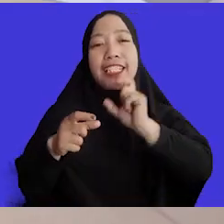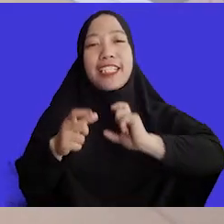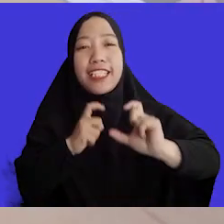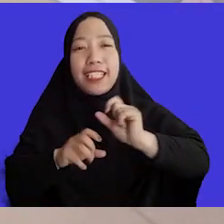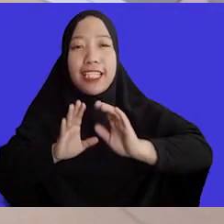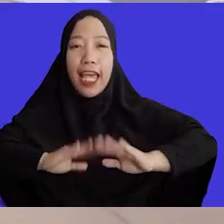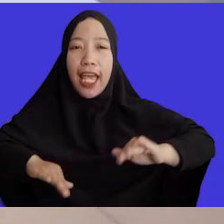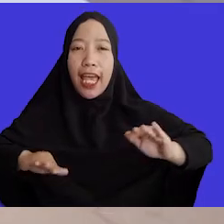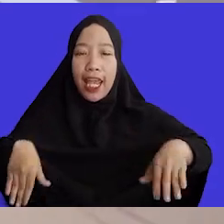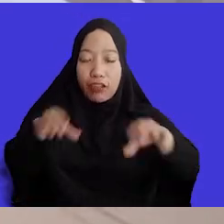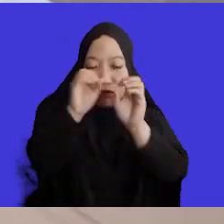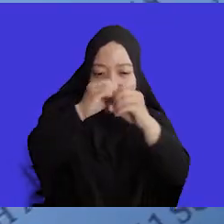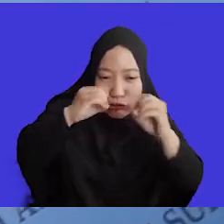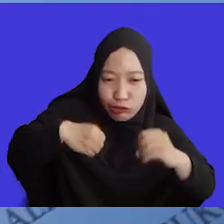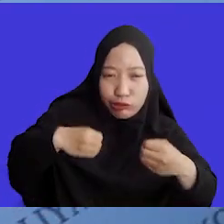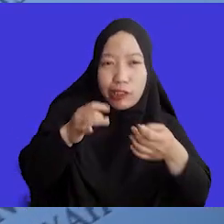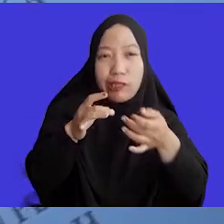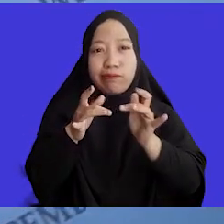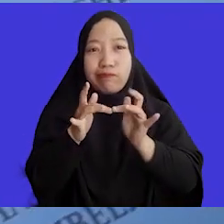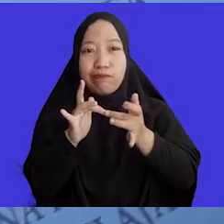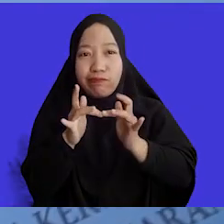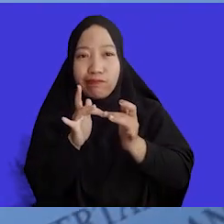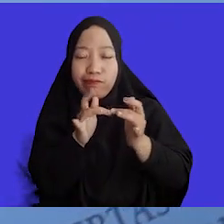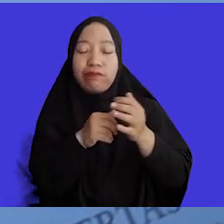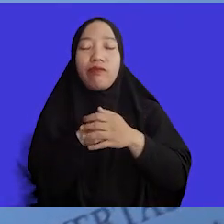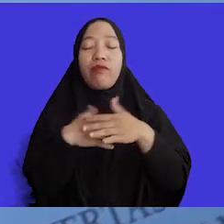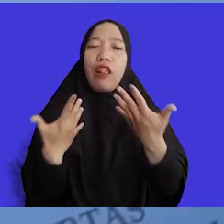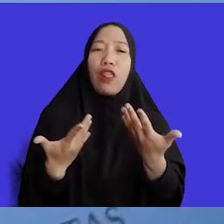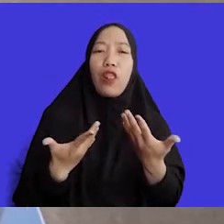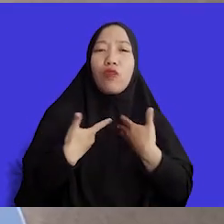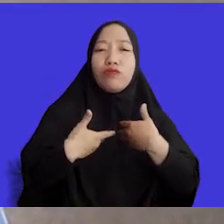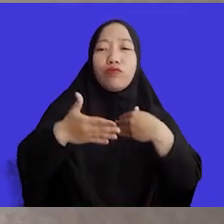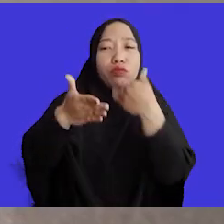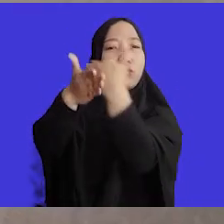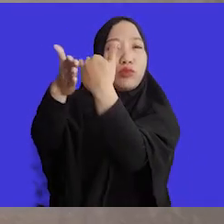Bahasa, Jurnal Ilmiah Kebahasaan dan Kesastraan